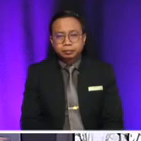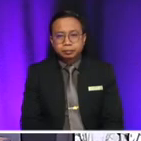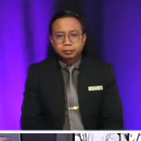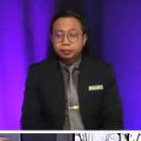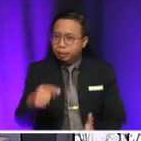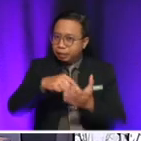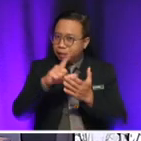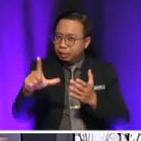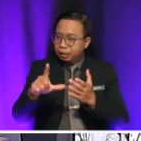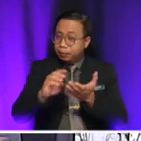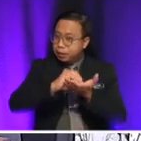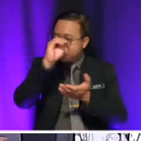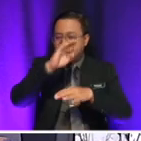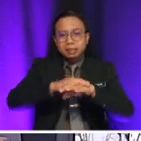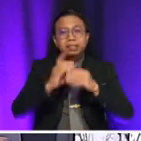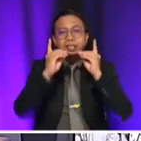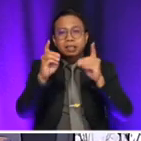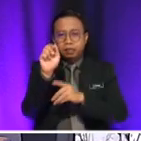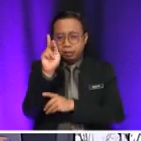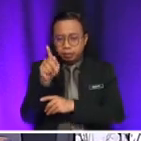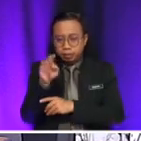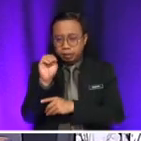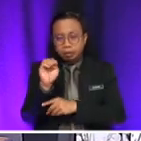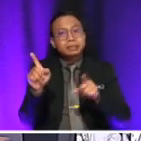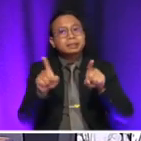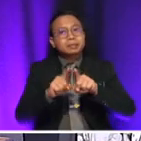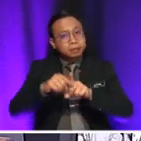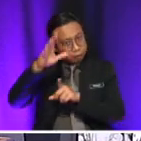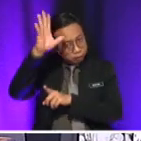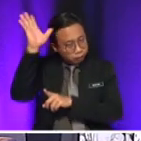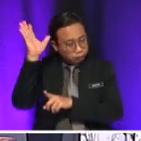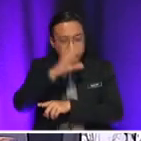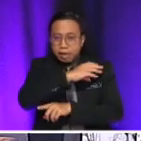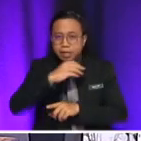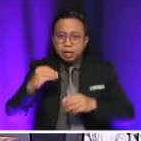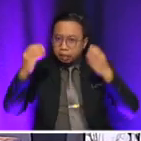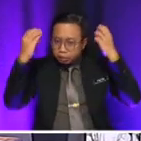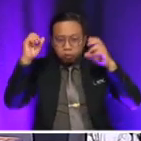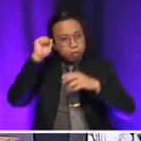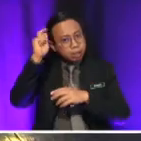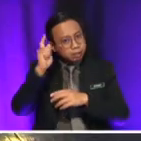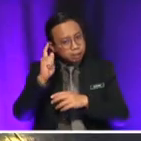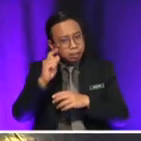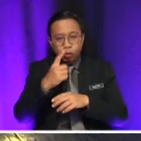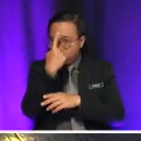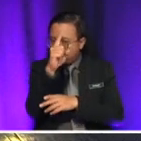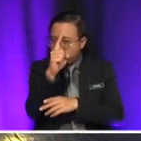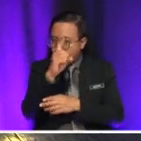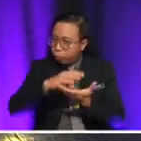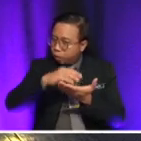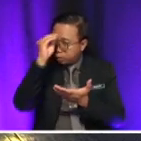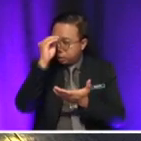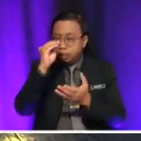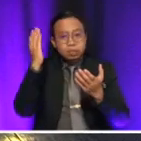inilah Dia selalu Menengah Atas di dtvm Masih bersama saya disini untuk mata pelajaran